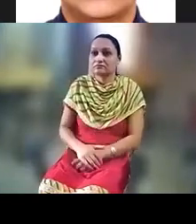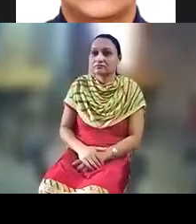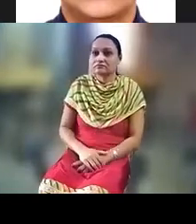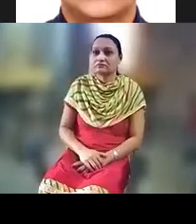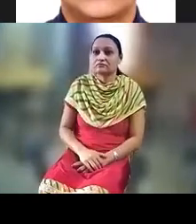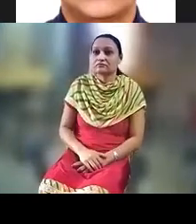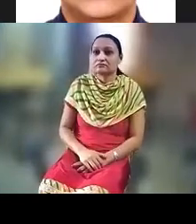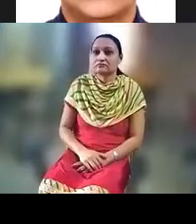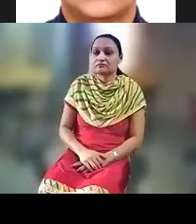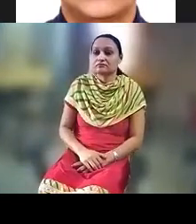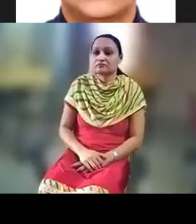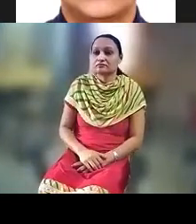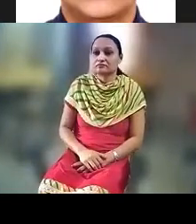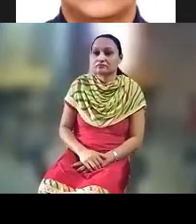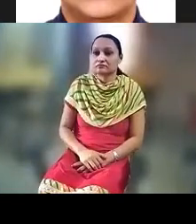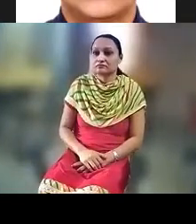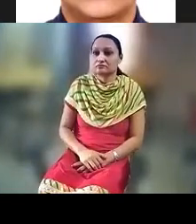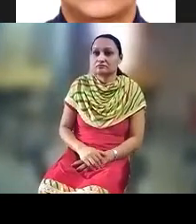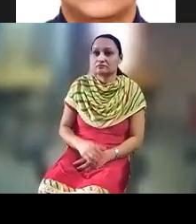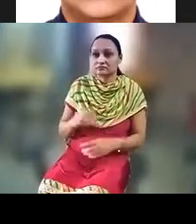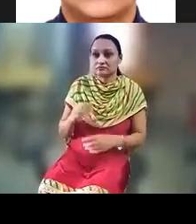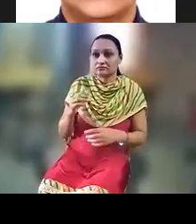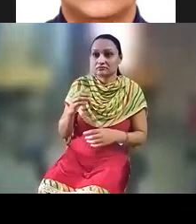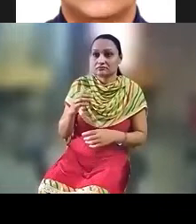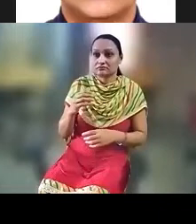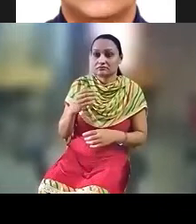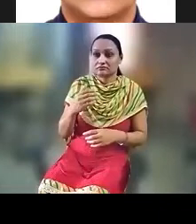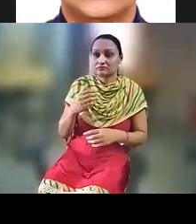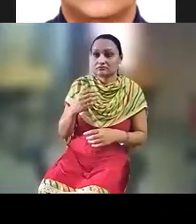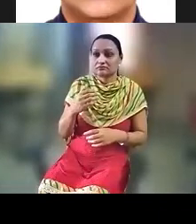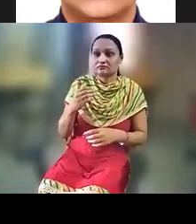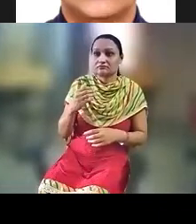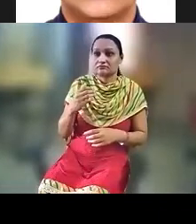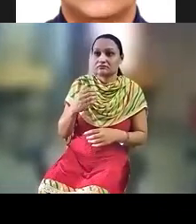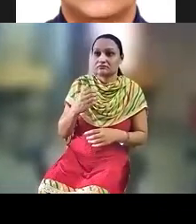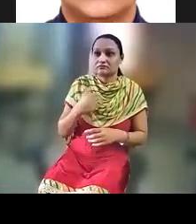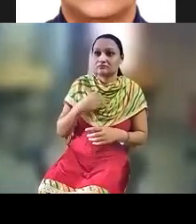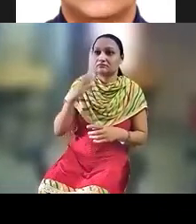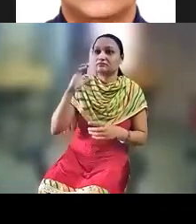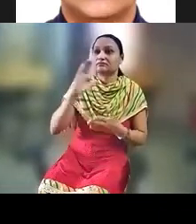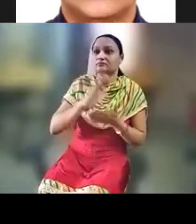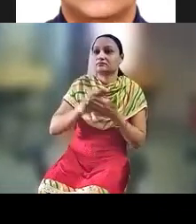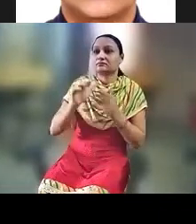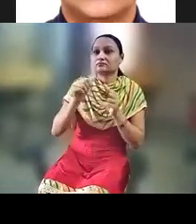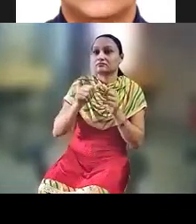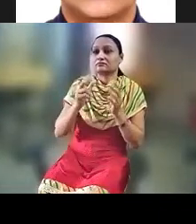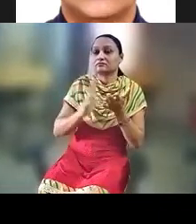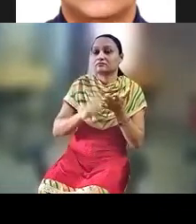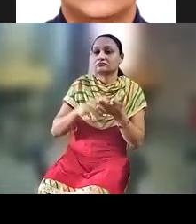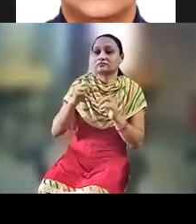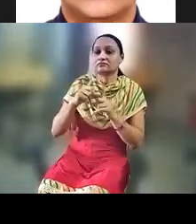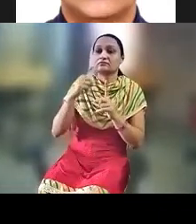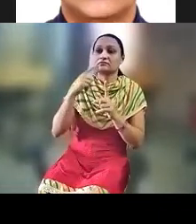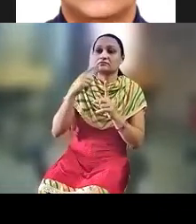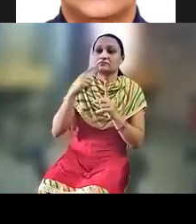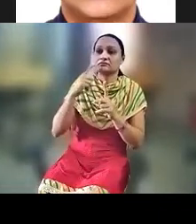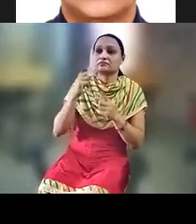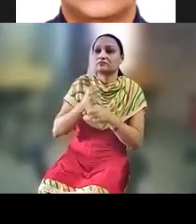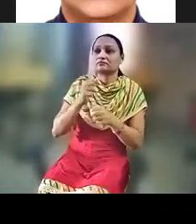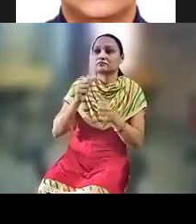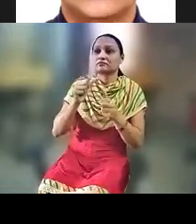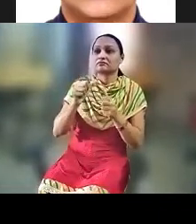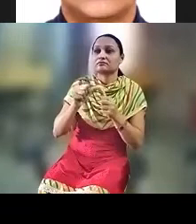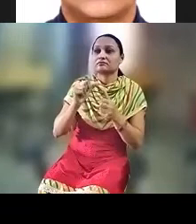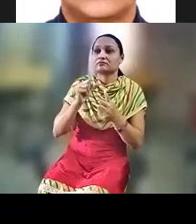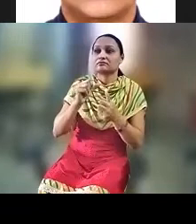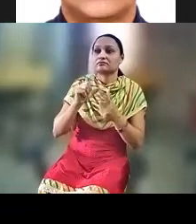मतलब मैं तो चंडीगढ़ में रहती हूँ, चंडीगढ़ के आसपास के जो स्लम एरियाज और विलेजेस हैं वो सब